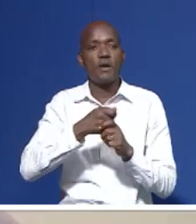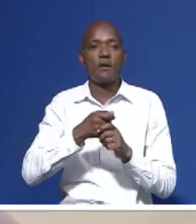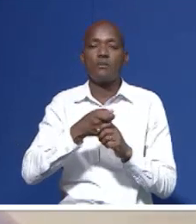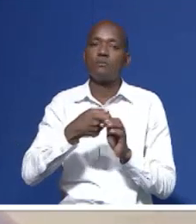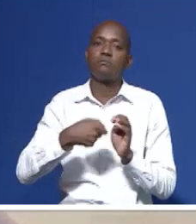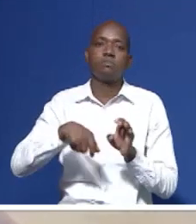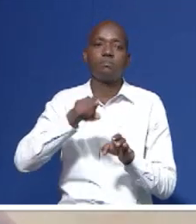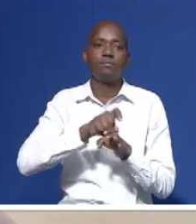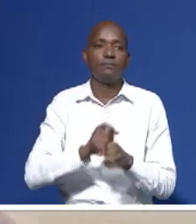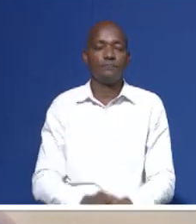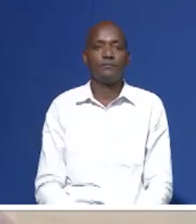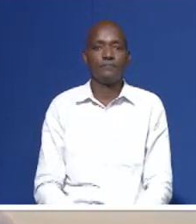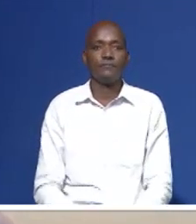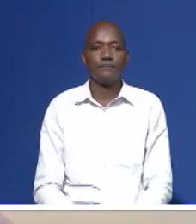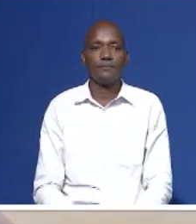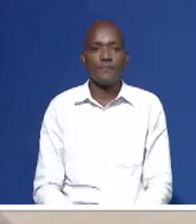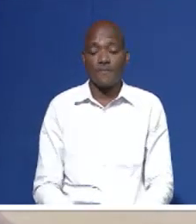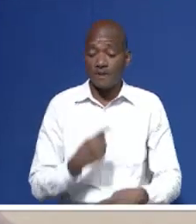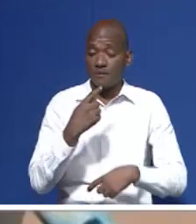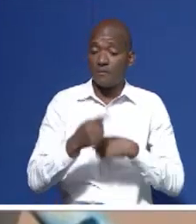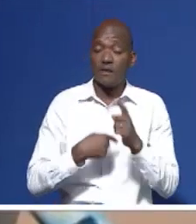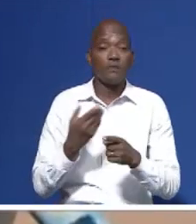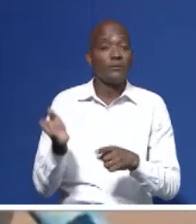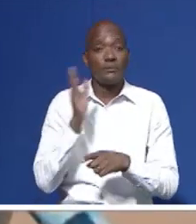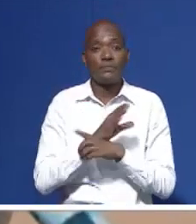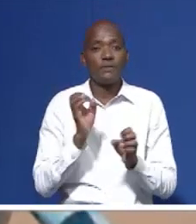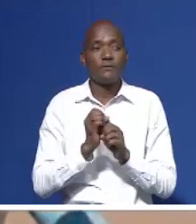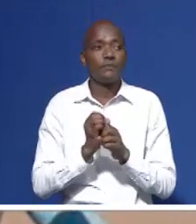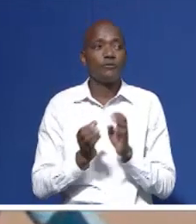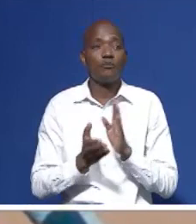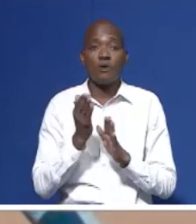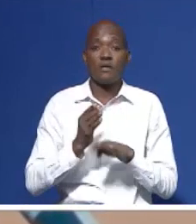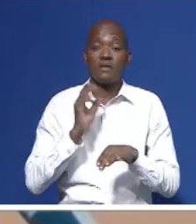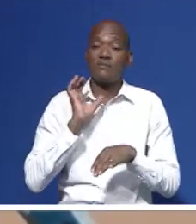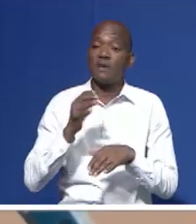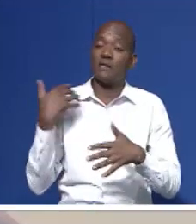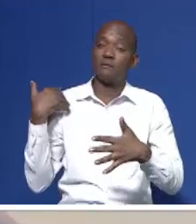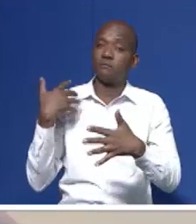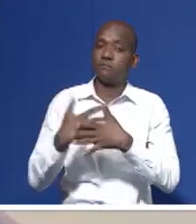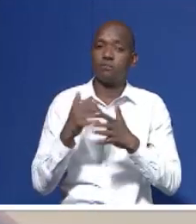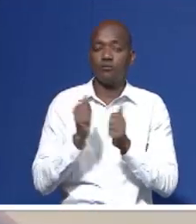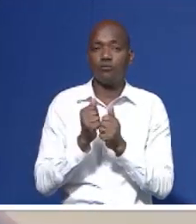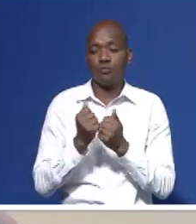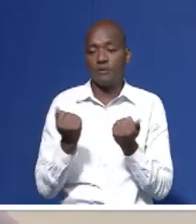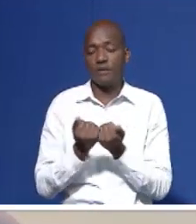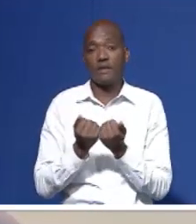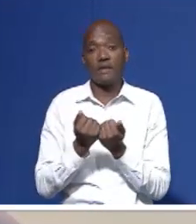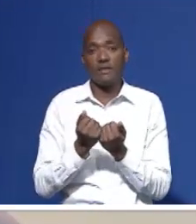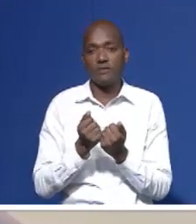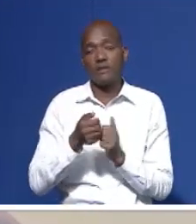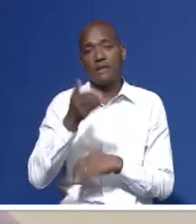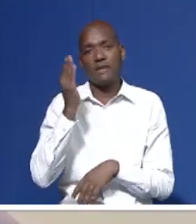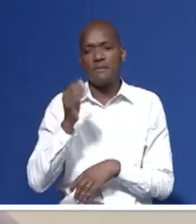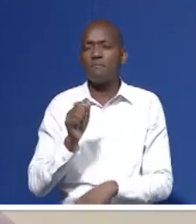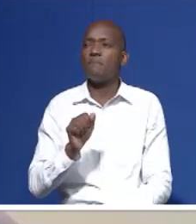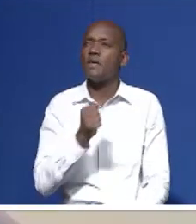Mradi haujakamilika. Kwa maana hiyo, toka miaka hiyo yote 10 ambaye banio limetengenezwa kwa pesa nyingi za serikali,